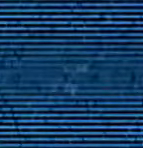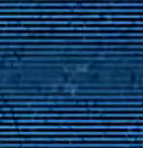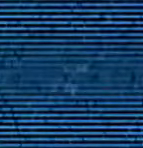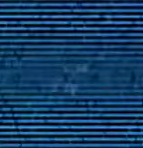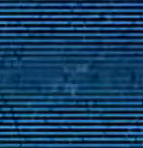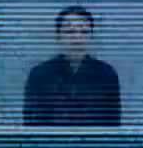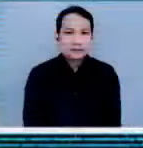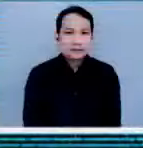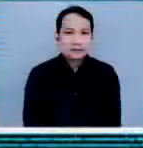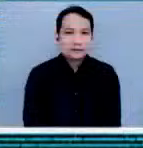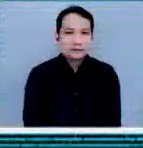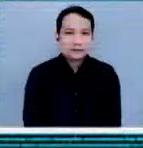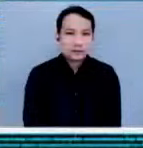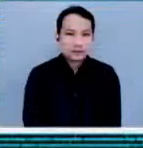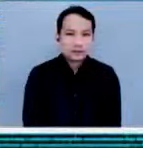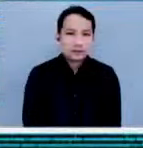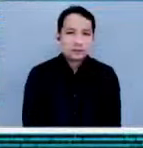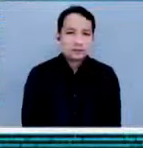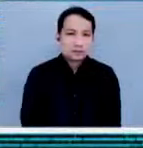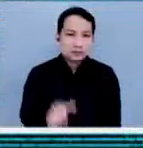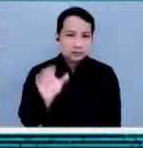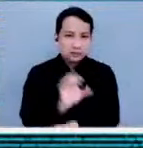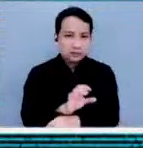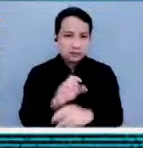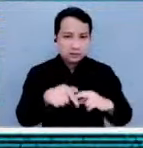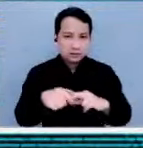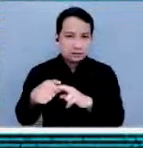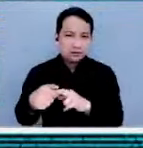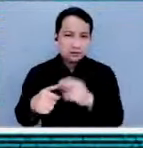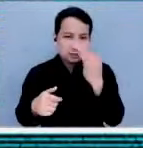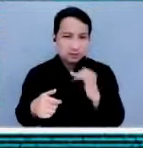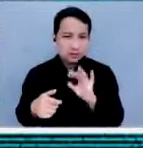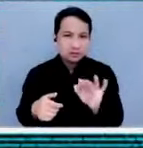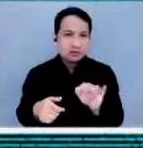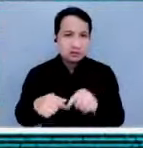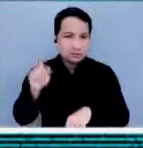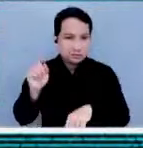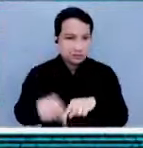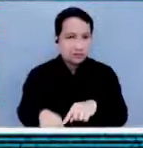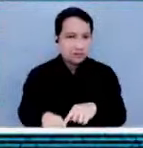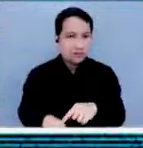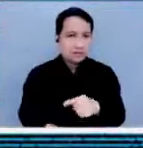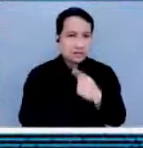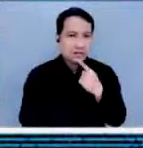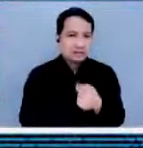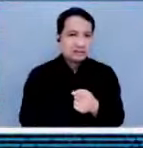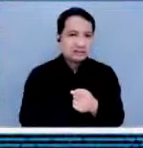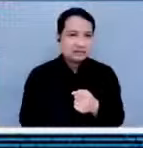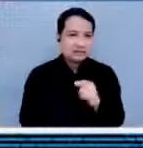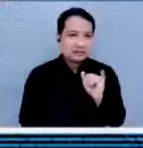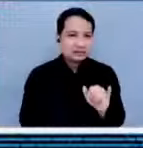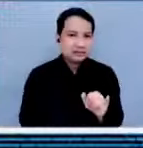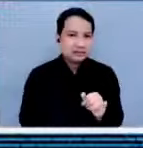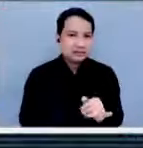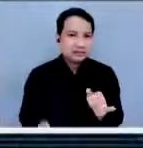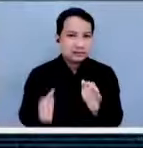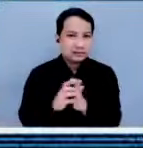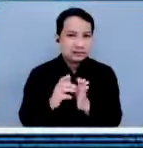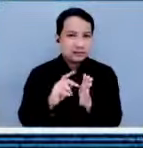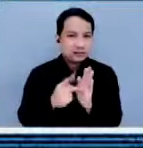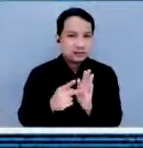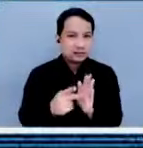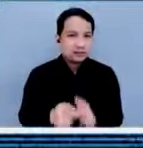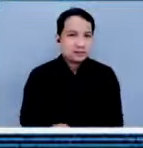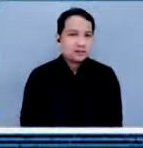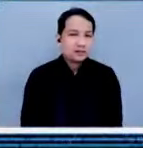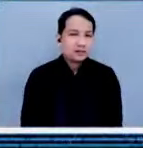Diba? Pinapersa niyo ako? O pinapersa mo ako, diba? Imposible. Oo nga, sagot mo eh. Hindi ko nga sa iyo yung sasakyan, yung susi. Hindi. Ikaw